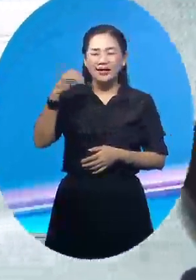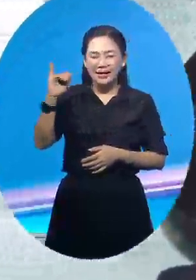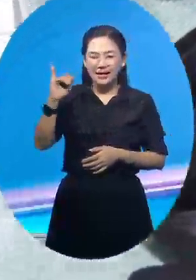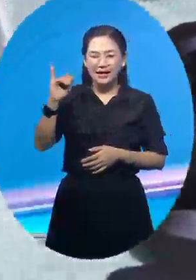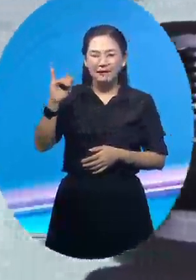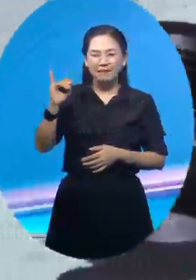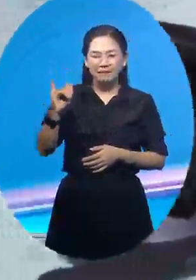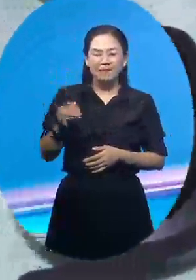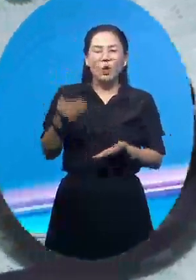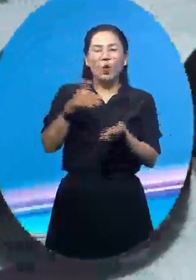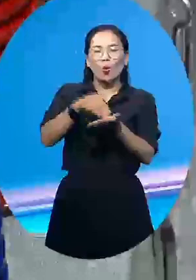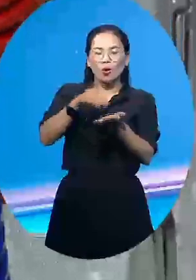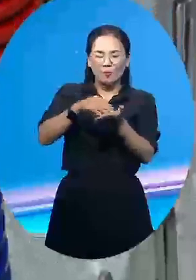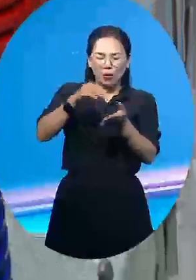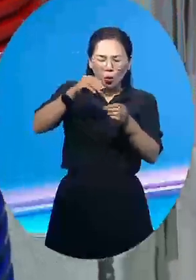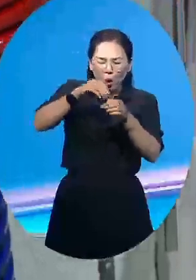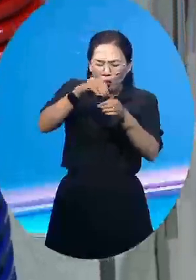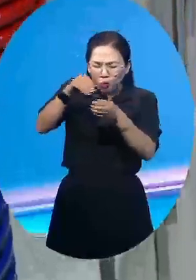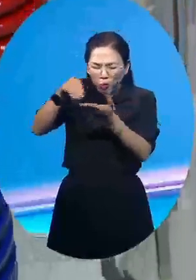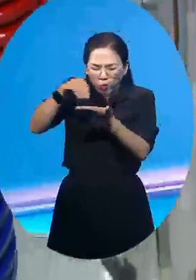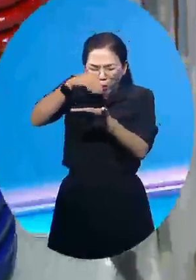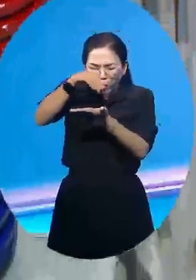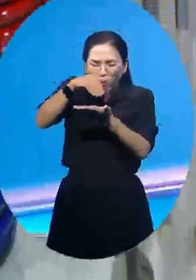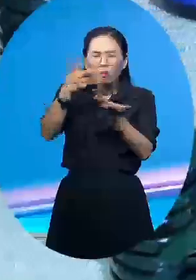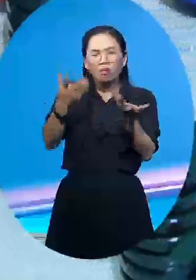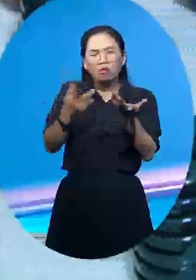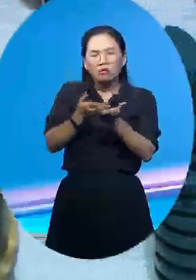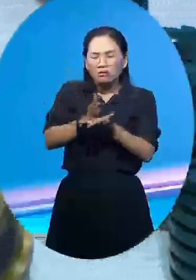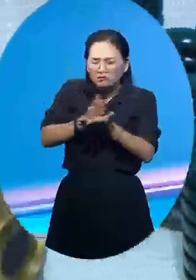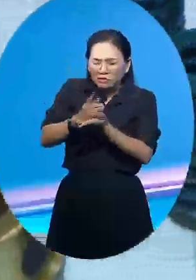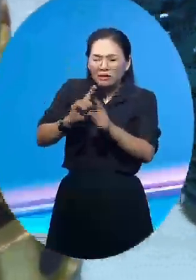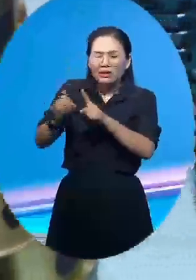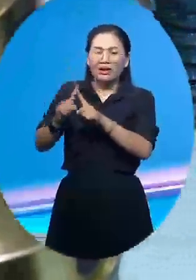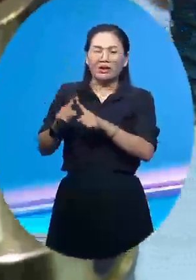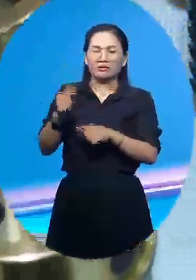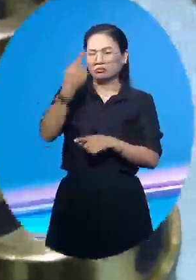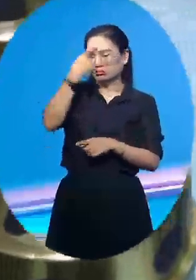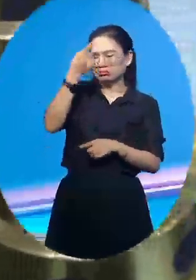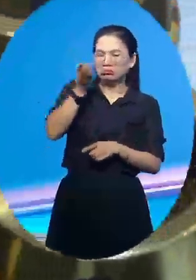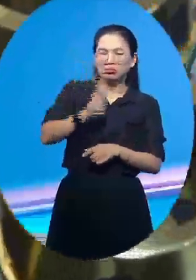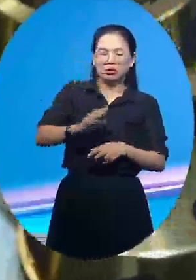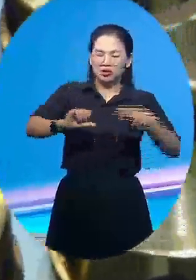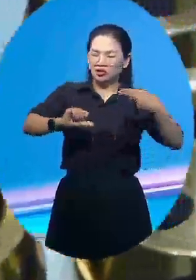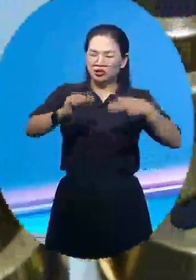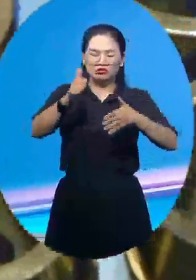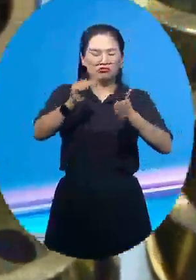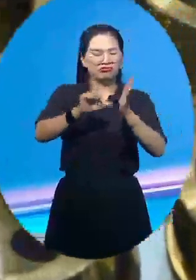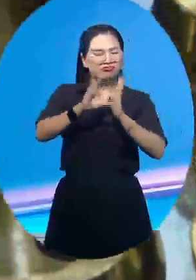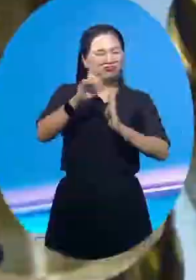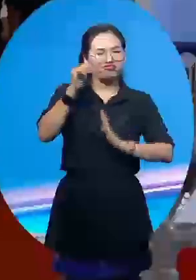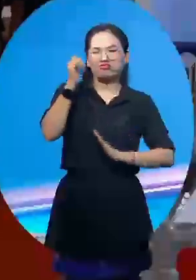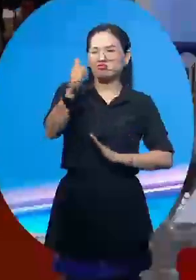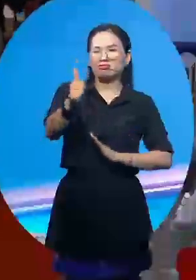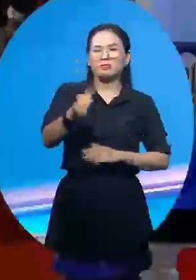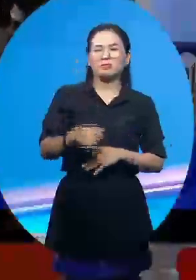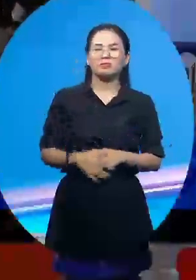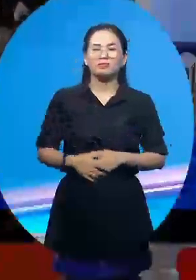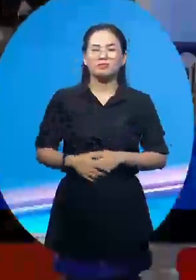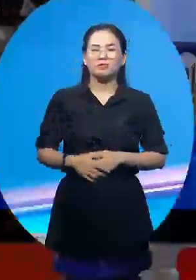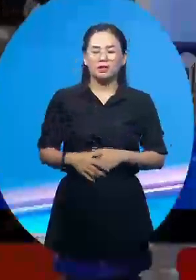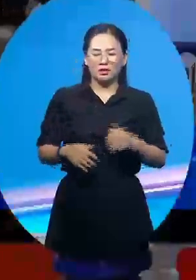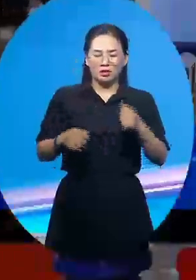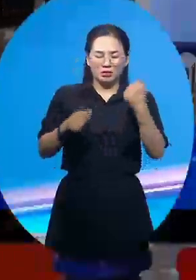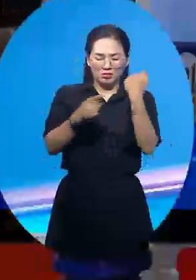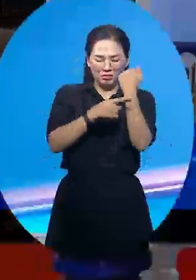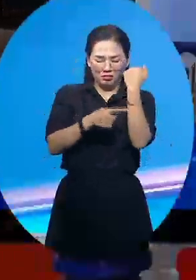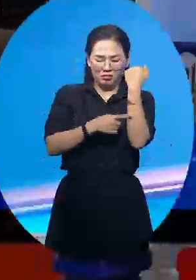là nhà cung cấp hàng đầu tại Việt Nam công ty được rất nhiều doanh nghiệp cơ khí trong nước đánh giá cao về chất lượng và uy tín với ban chi